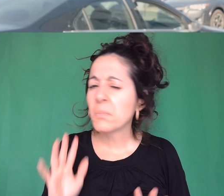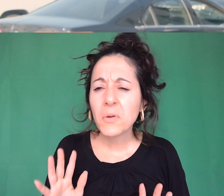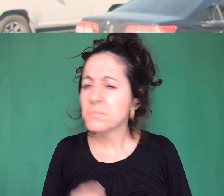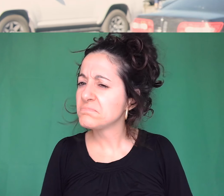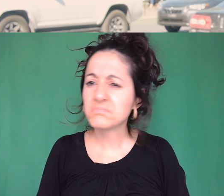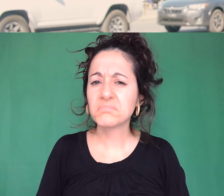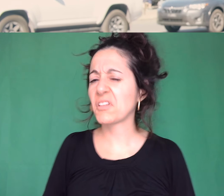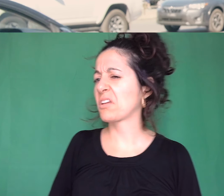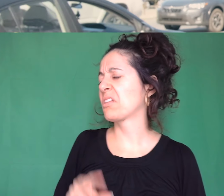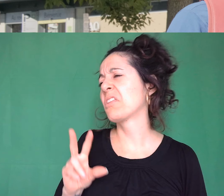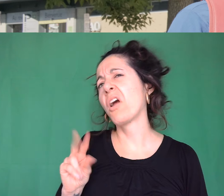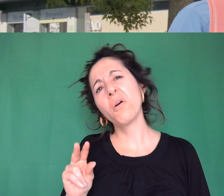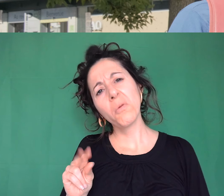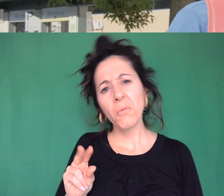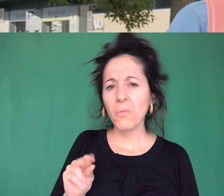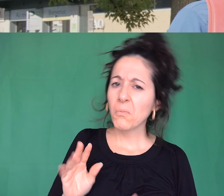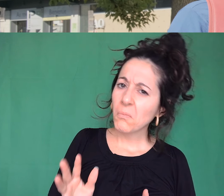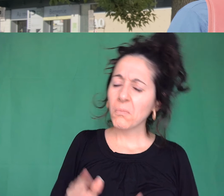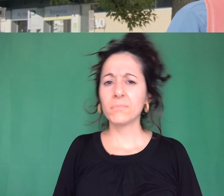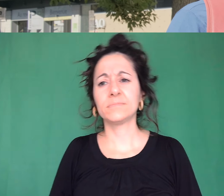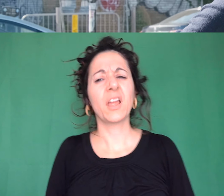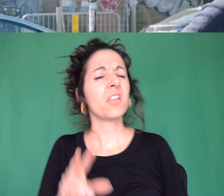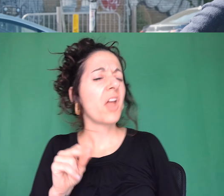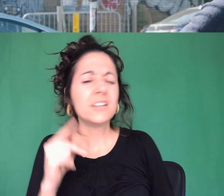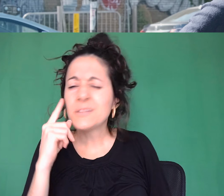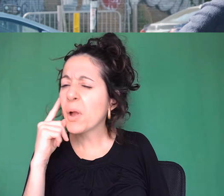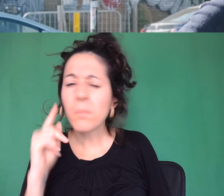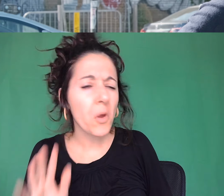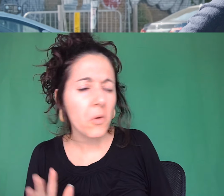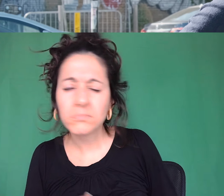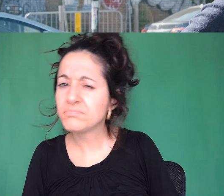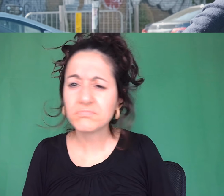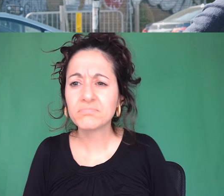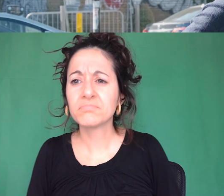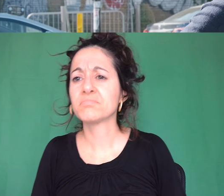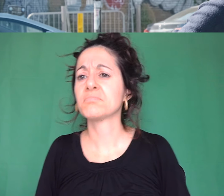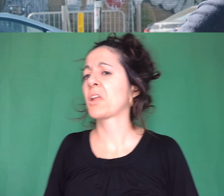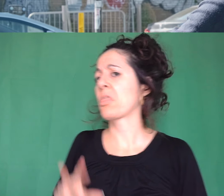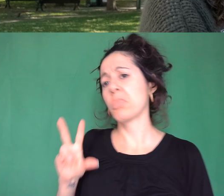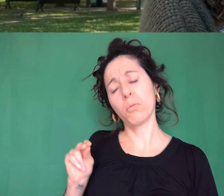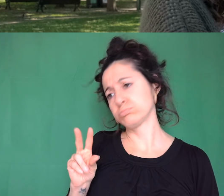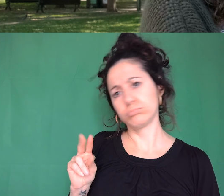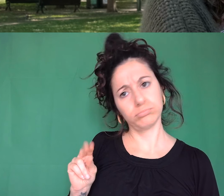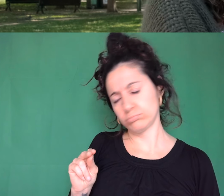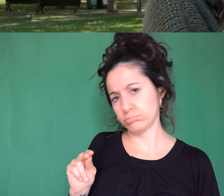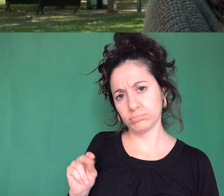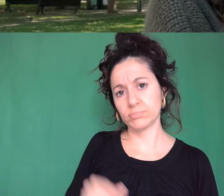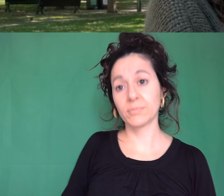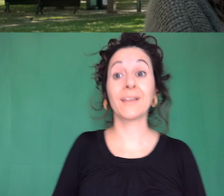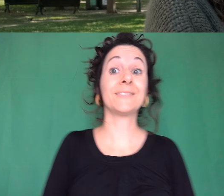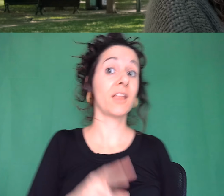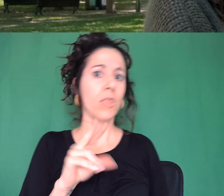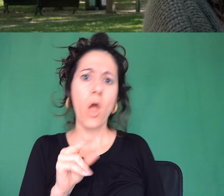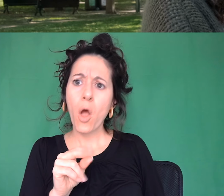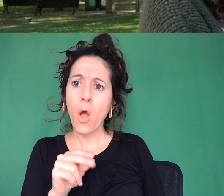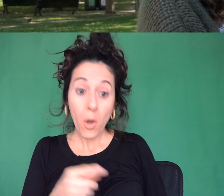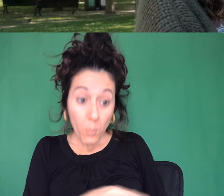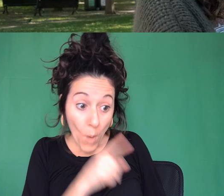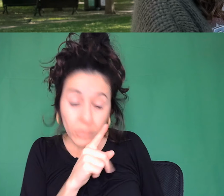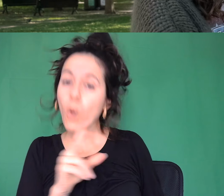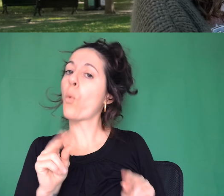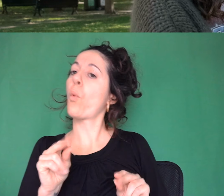Non, je pense pas. Pas nécessairement. Non, je pense pas. Non, pas forcément. Non,